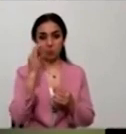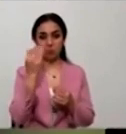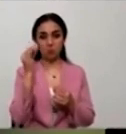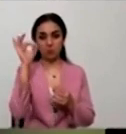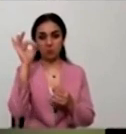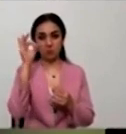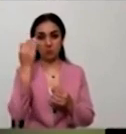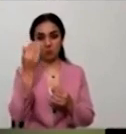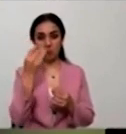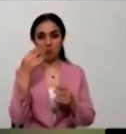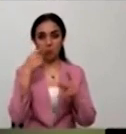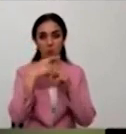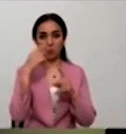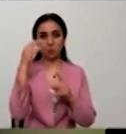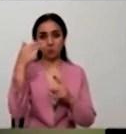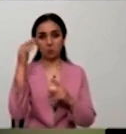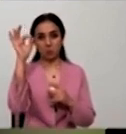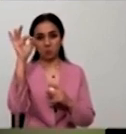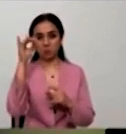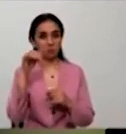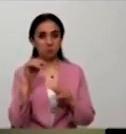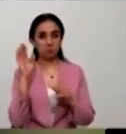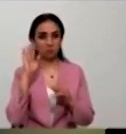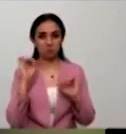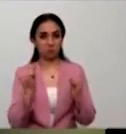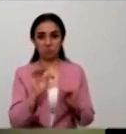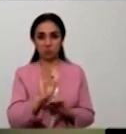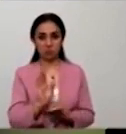selsiy. Demak, +30 gradus selsiyda suv muzlamaydi.